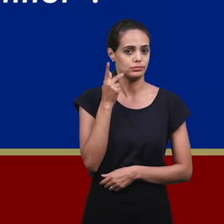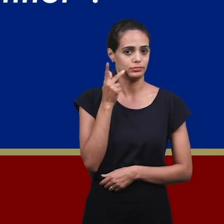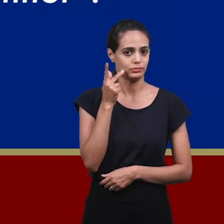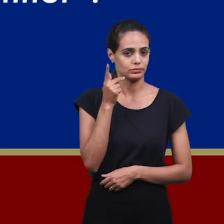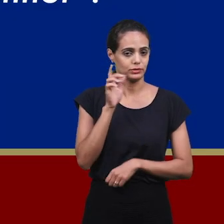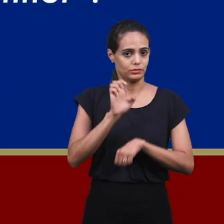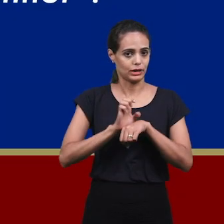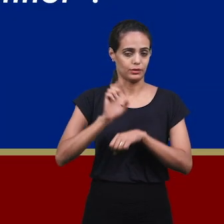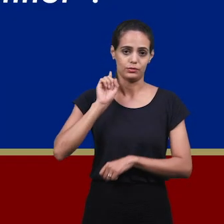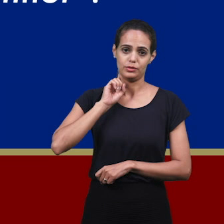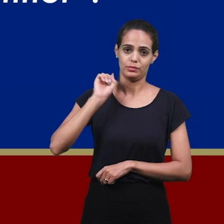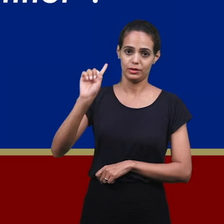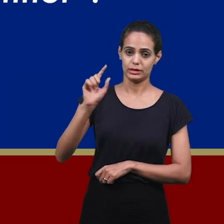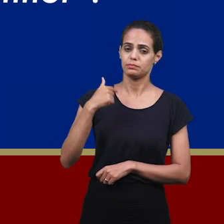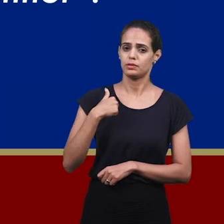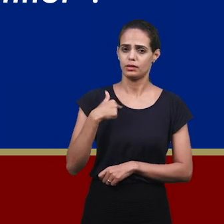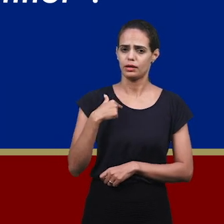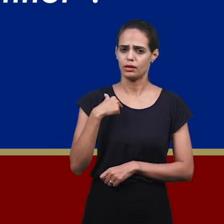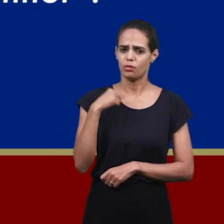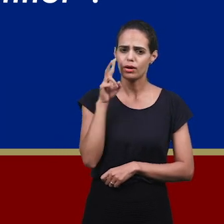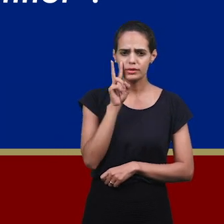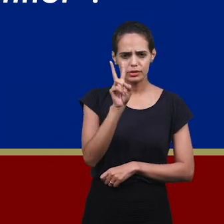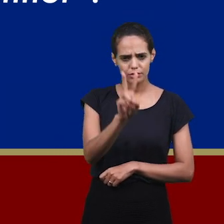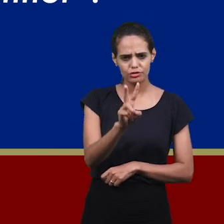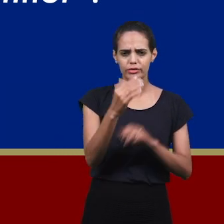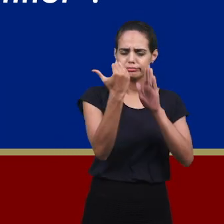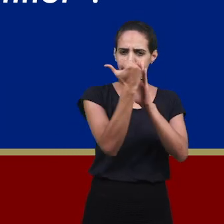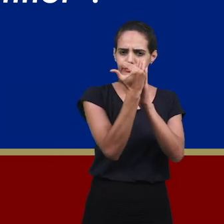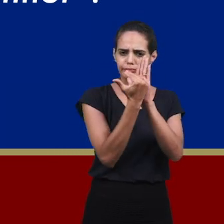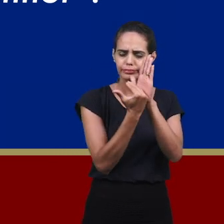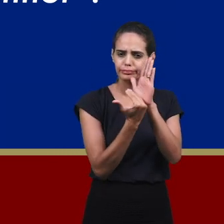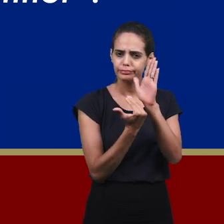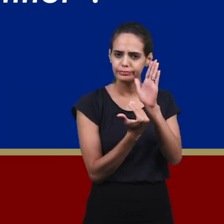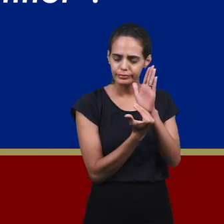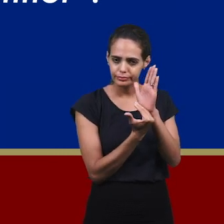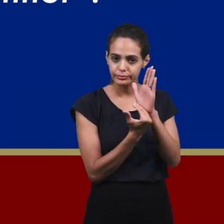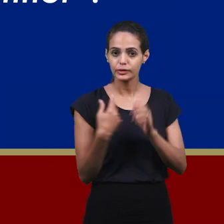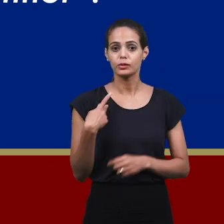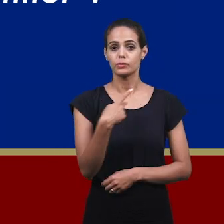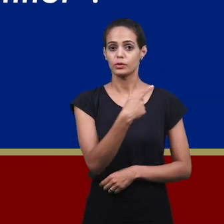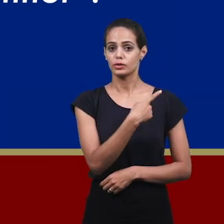la dernière semaine, le pasteur nous a apporté le texte en Jean chapitre 4, verset